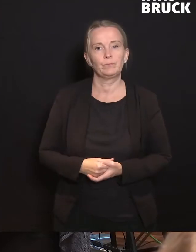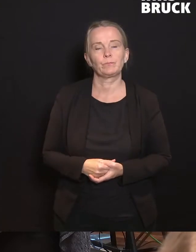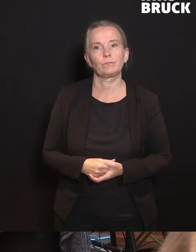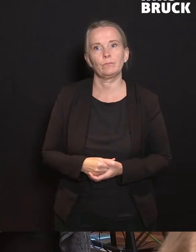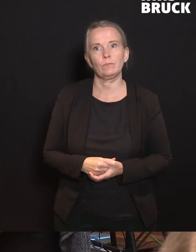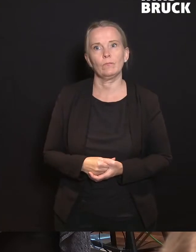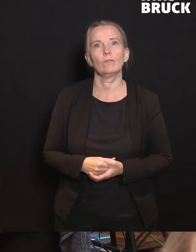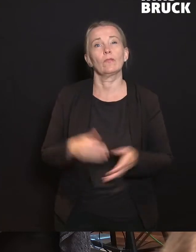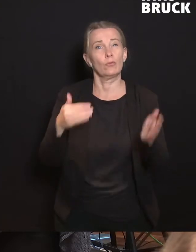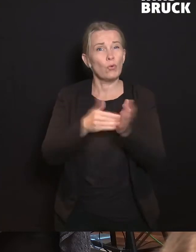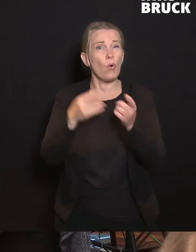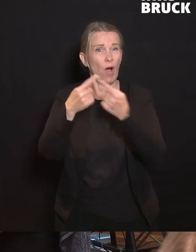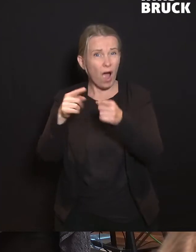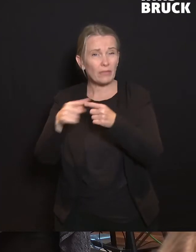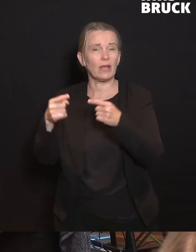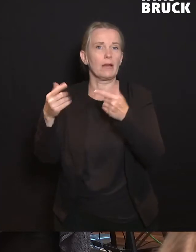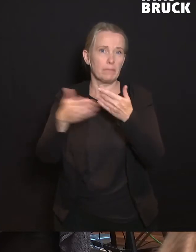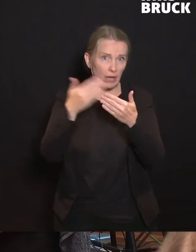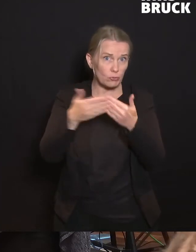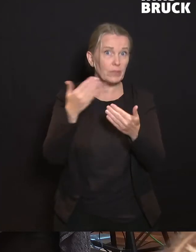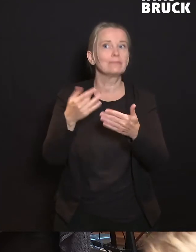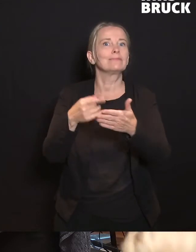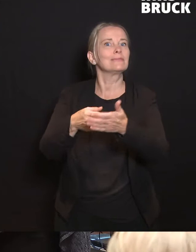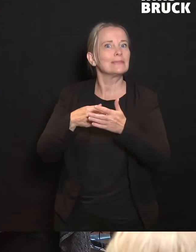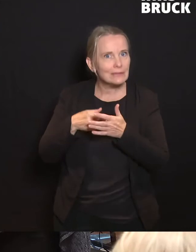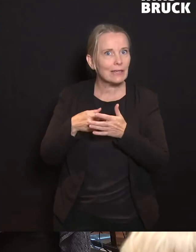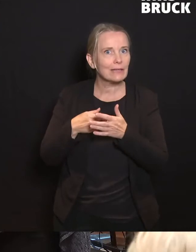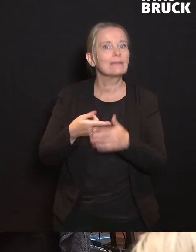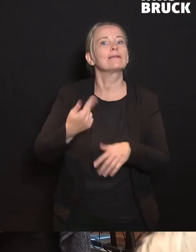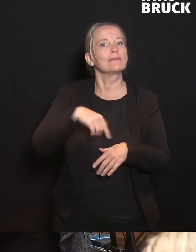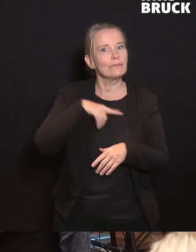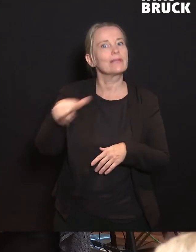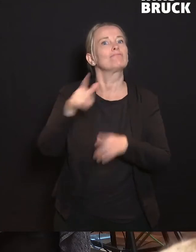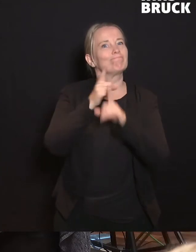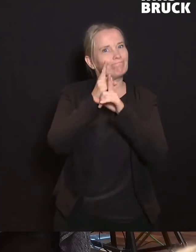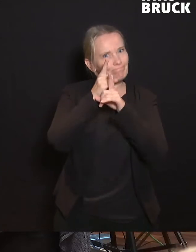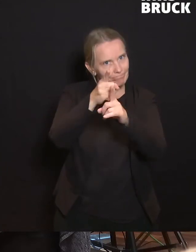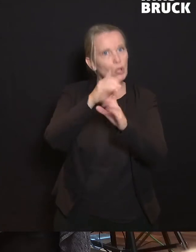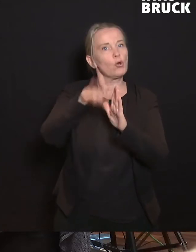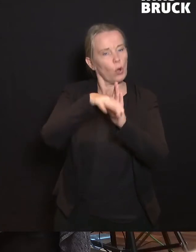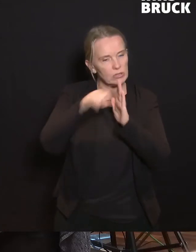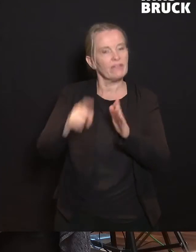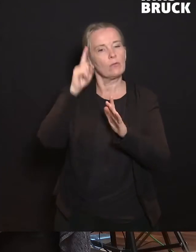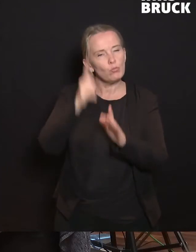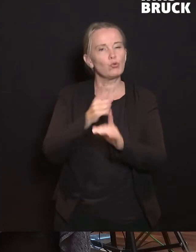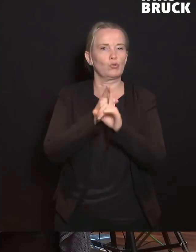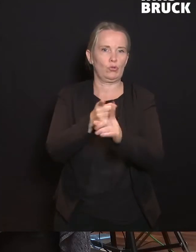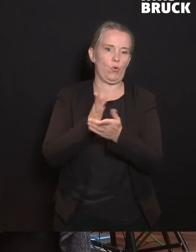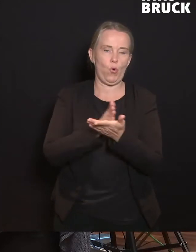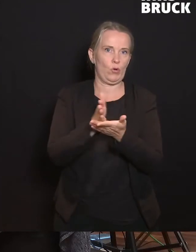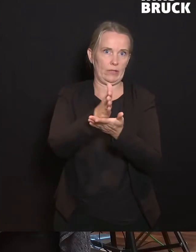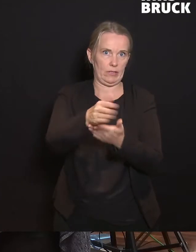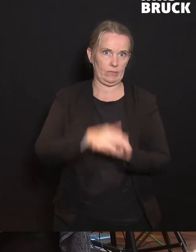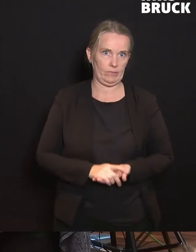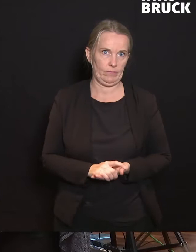Weitere und zahlreiche Beispiele zeigen dann, dass wir uns auch an dieser Richtschnur konsequent orientieren müssen. Wir